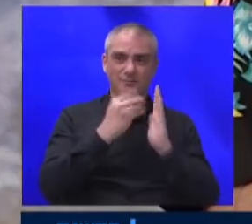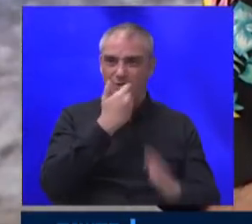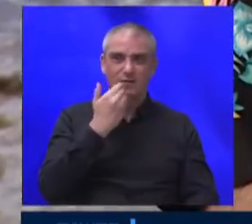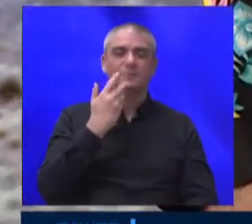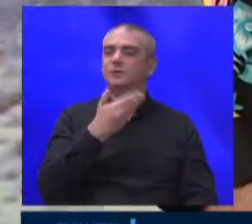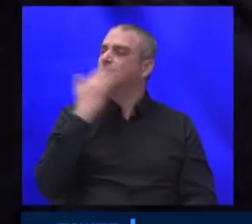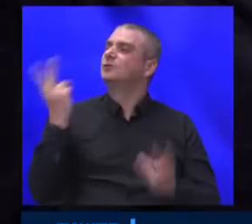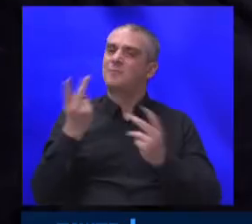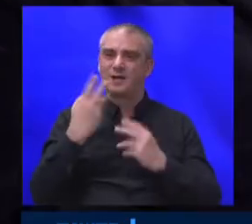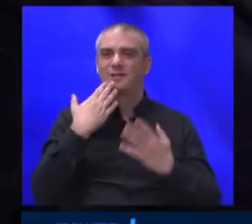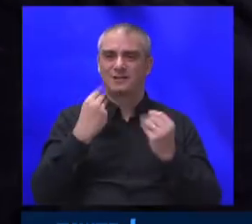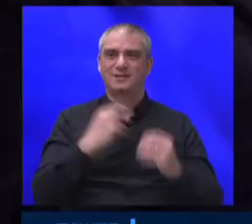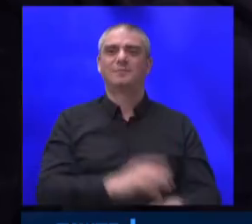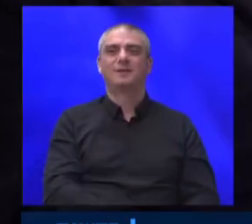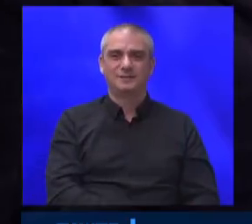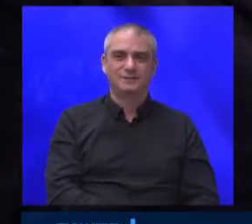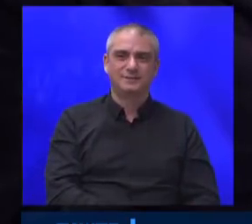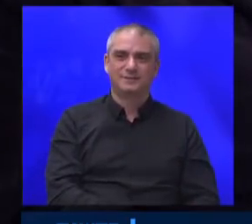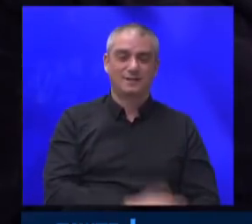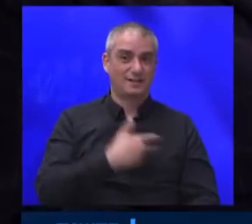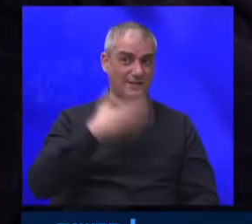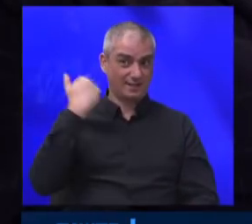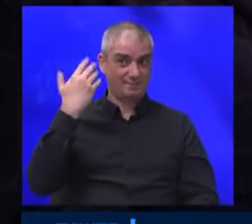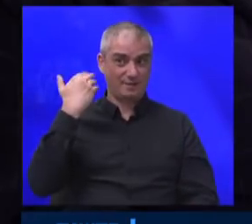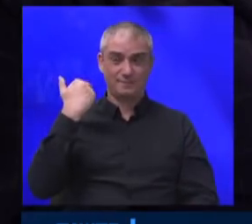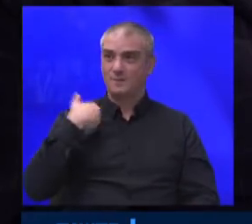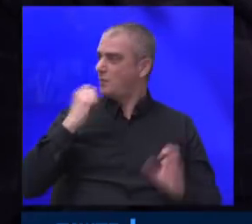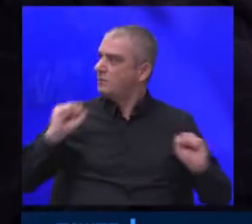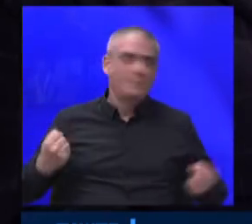צום קל. תודה רבה. אני הייתי בעבר מאוד אמביציוזי.